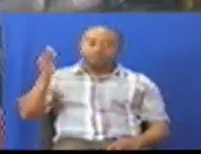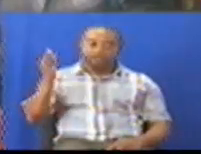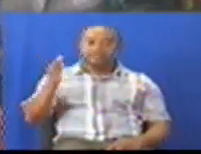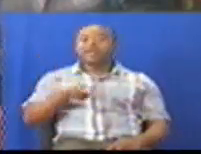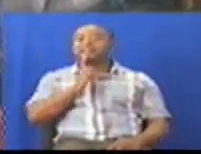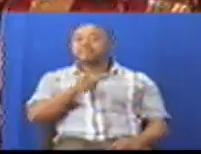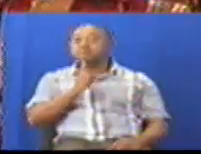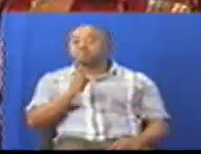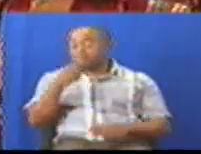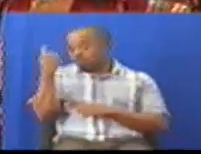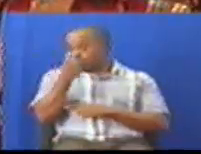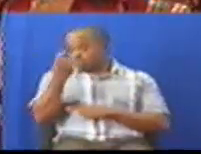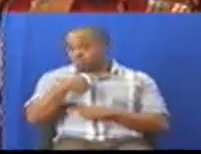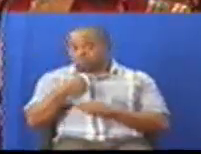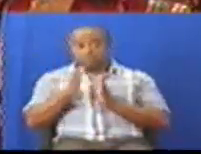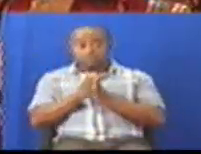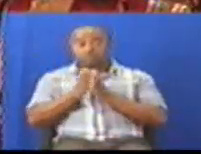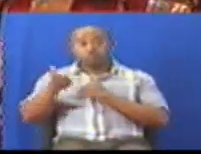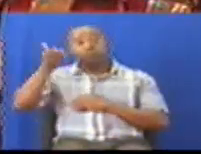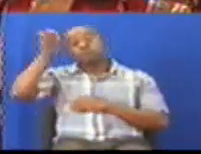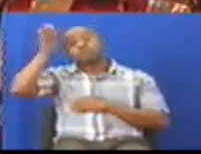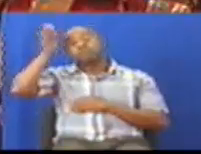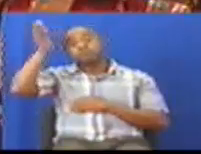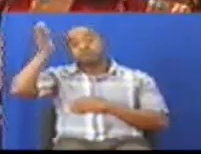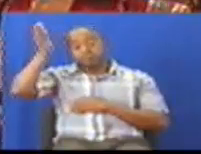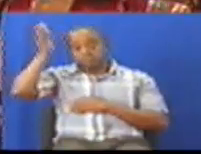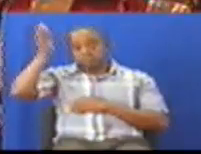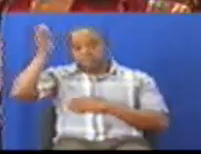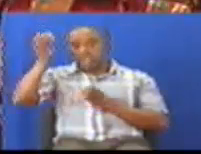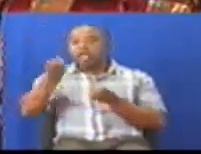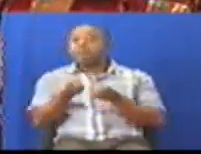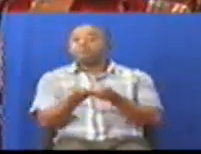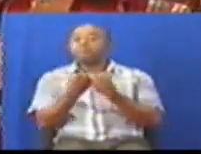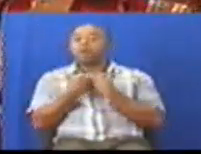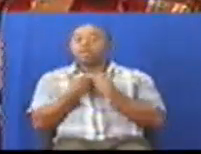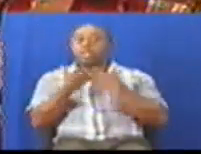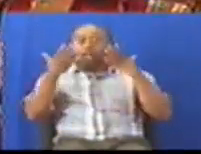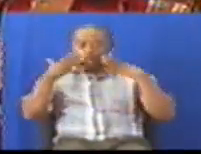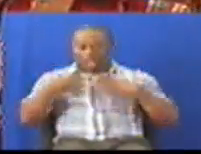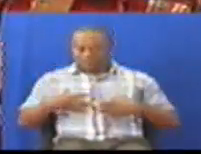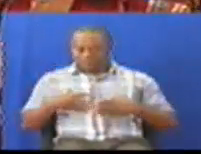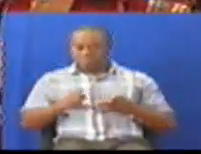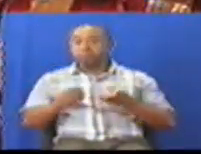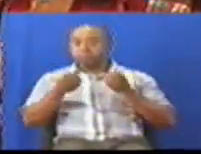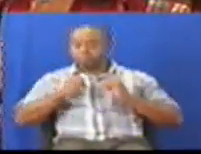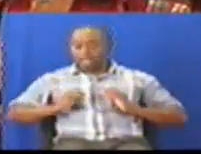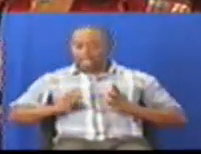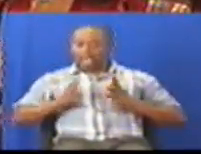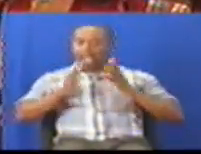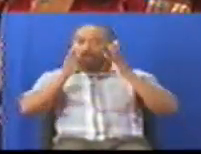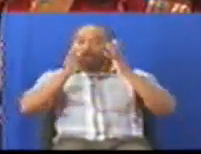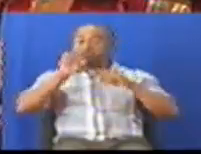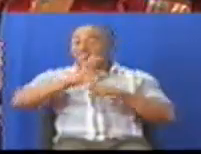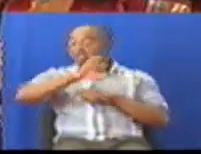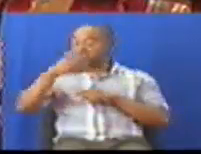Kwanza nianze kwa kumshukuru Mwenyezi Mungu kwa kutupa afya na kutuweka hai ndani ya miaka yote mitano hii